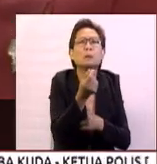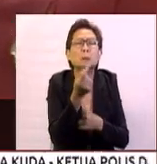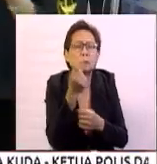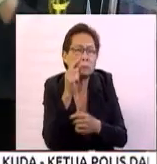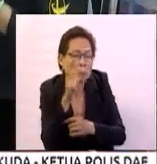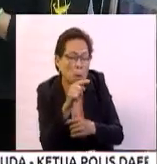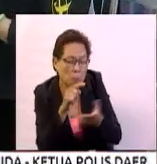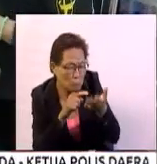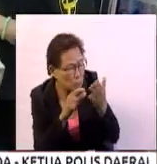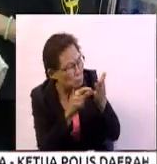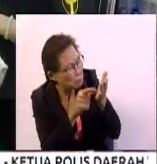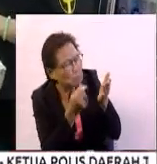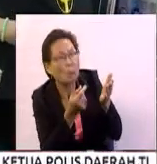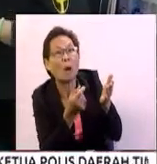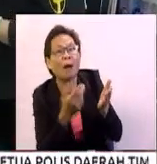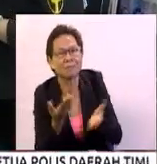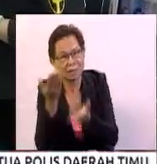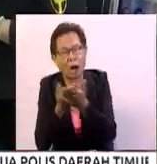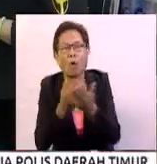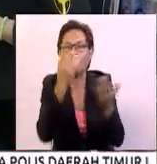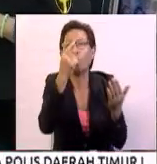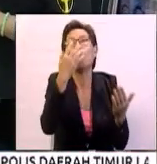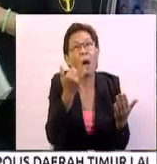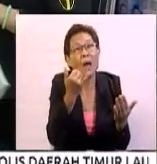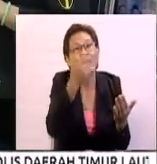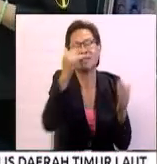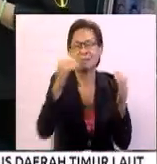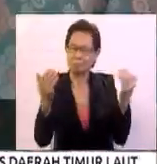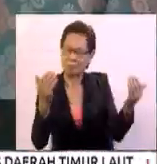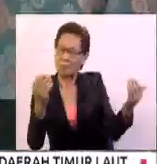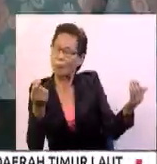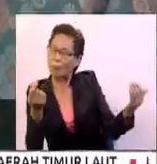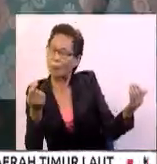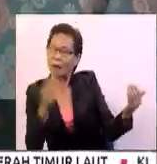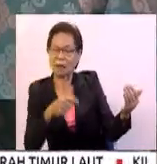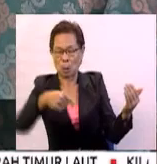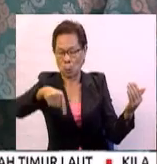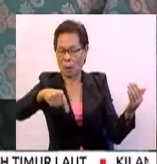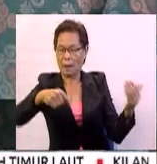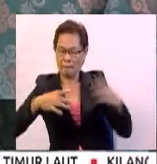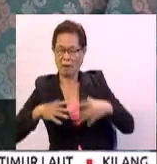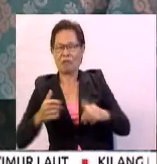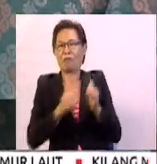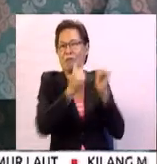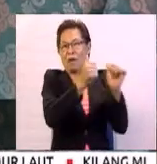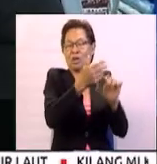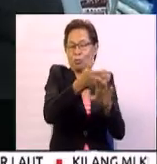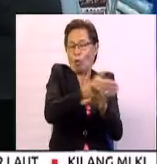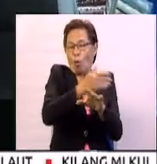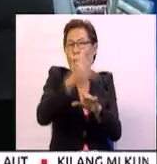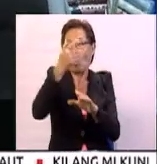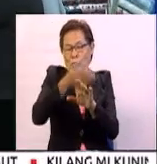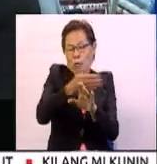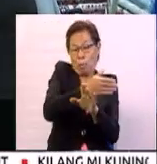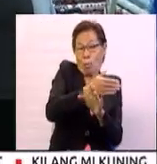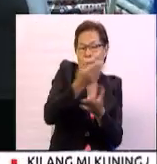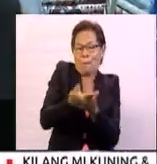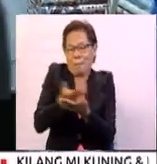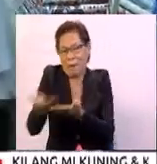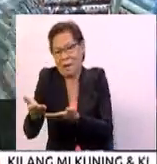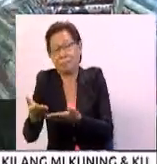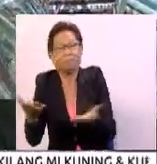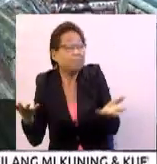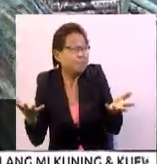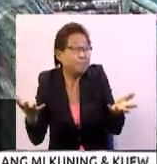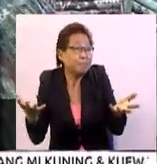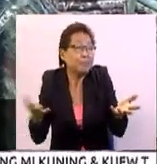ditawarkan. Ia mungkin bagi membandingkan harga dan kualiti pakaian terlebih dahulu sebelum membuat keputusan untuk membelinya.